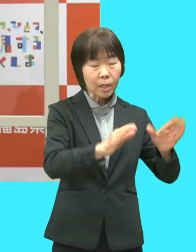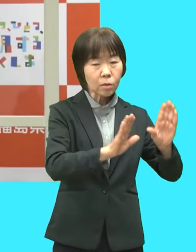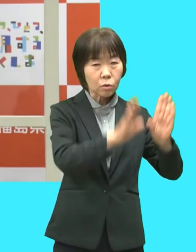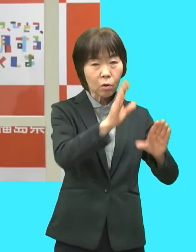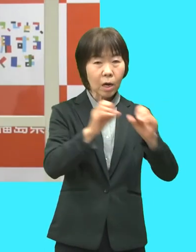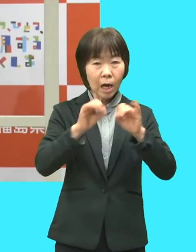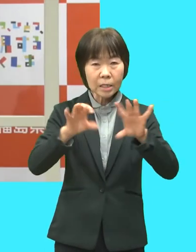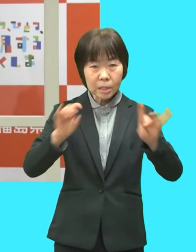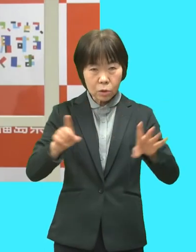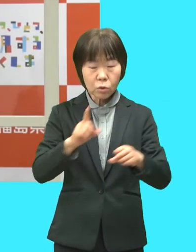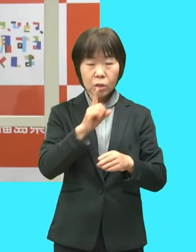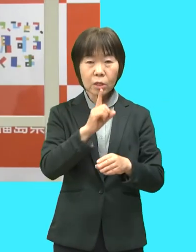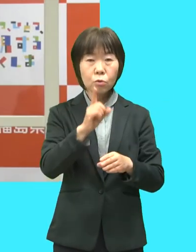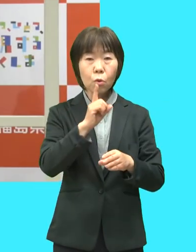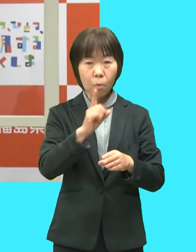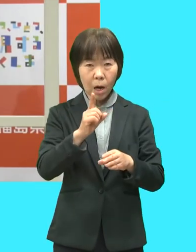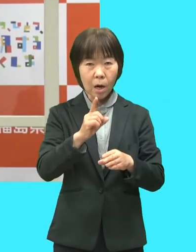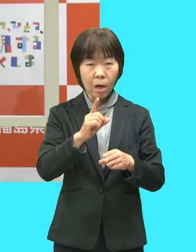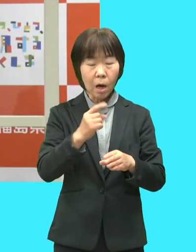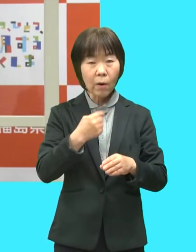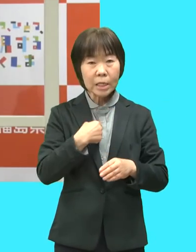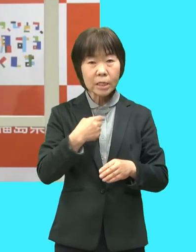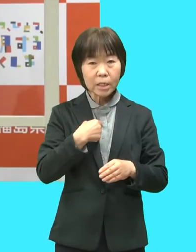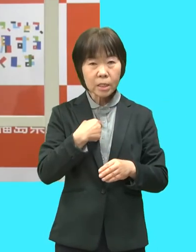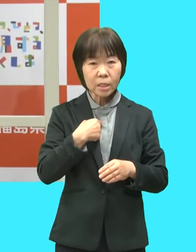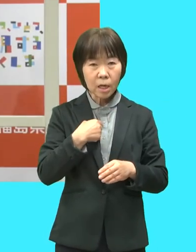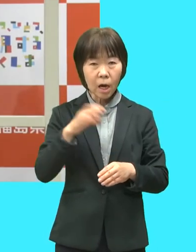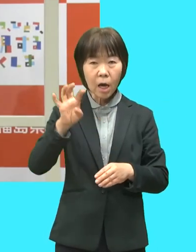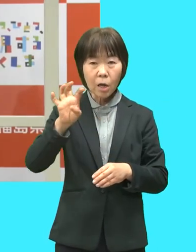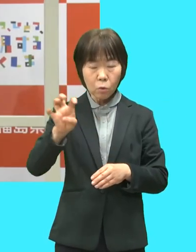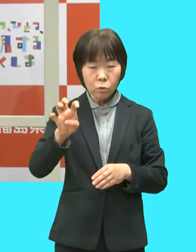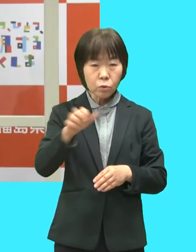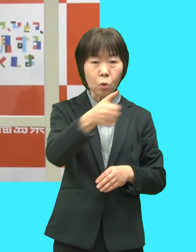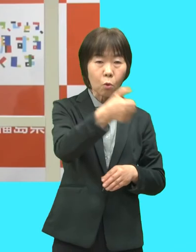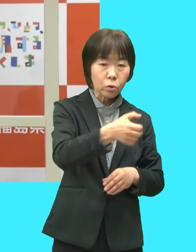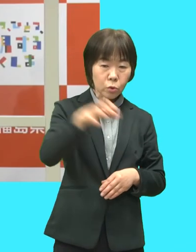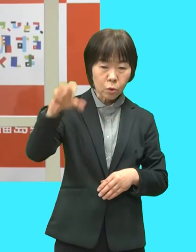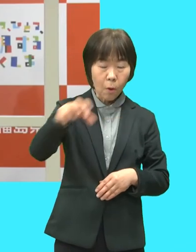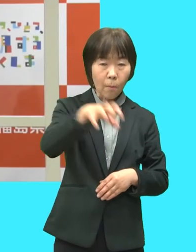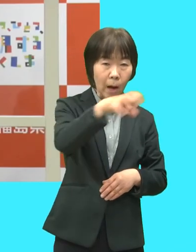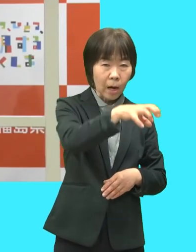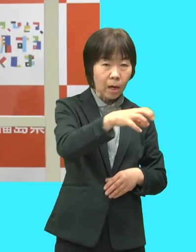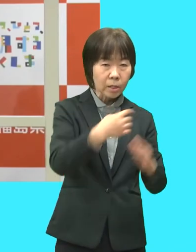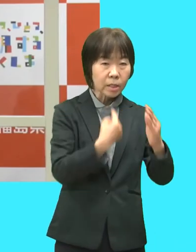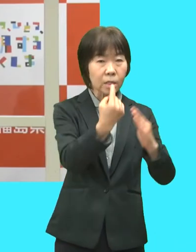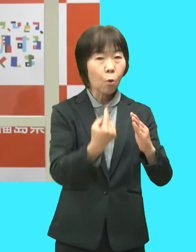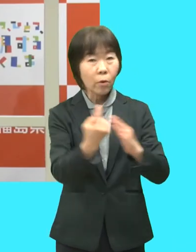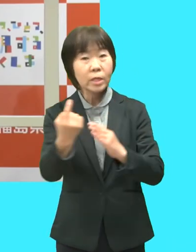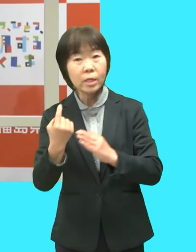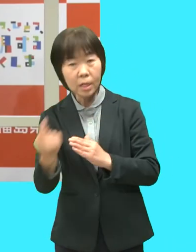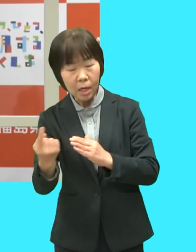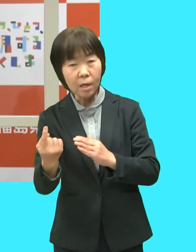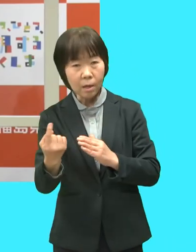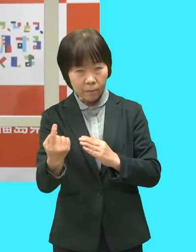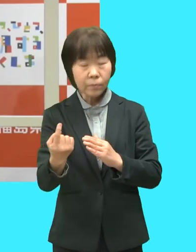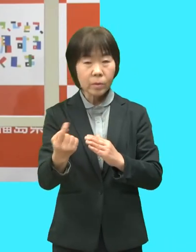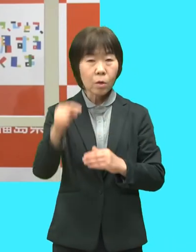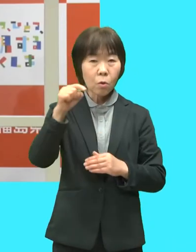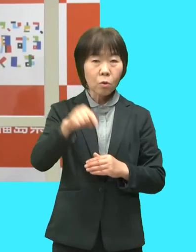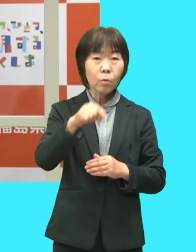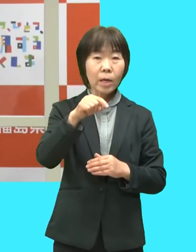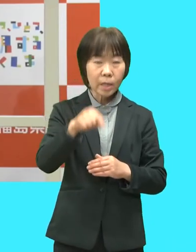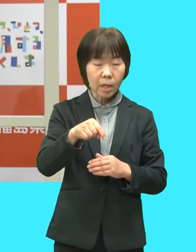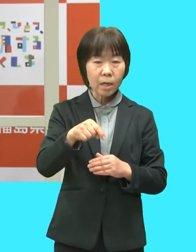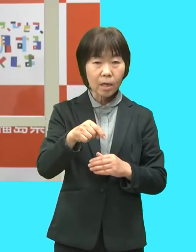自身がいろんな場において非常に数多く今40、50の場をこの2ヶ月ぐらいで与えていただいています。そういう場